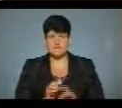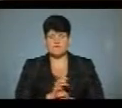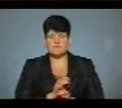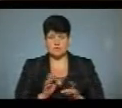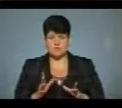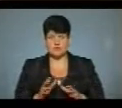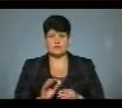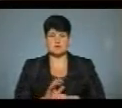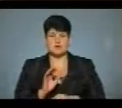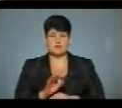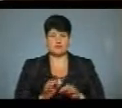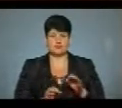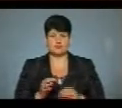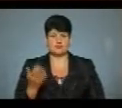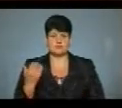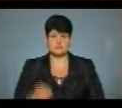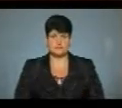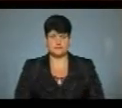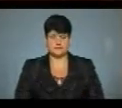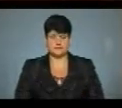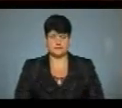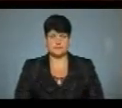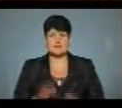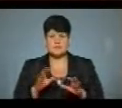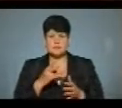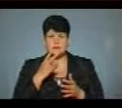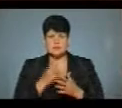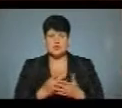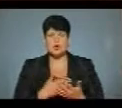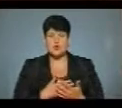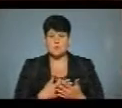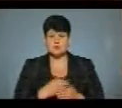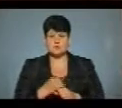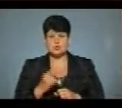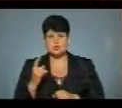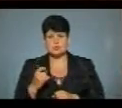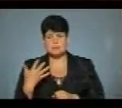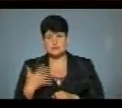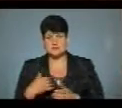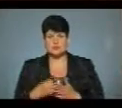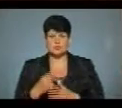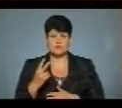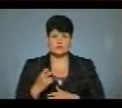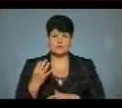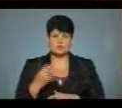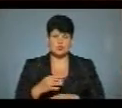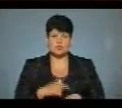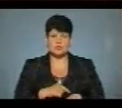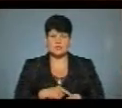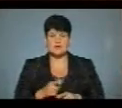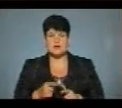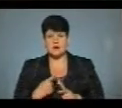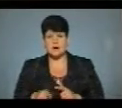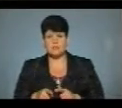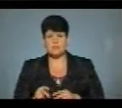пристрою скеровано до суду ще раніше. Стаття передбачає громадські роботи від 150 до 240 годин, або виправні роботи